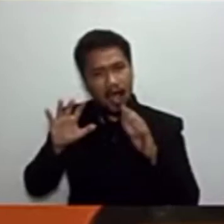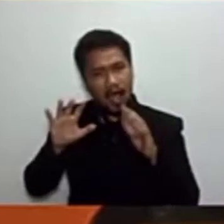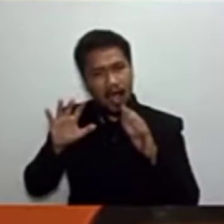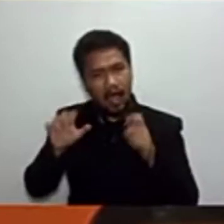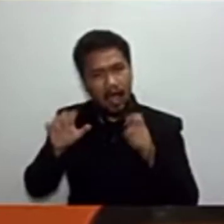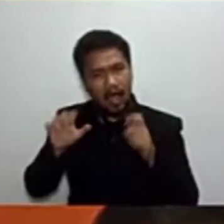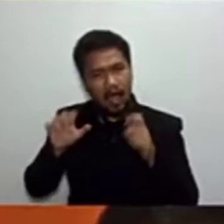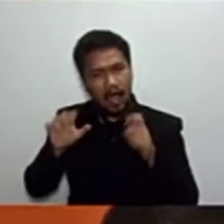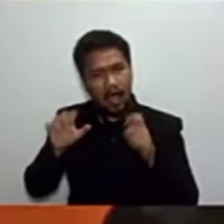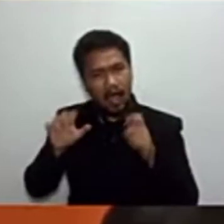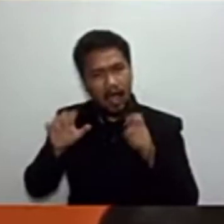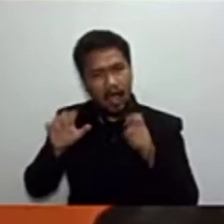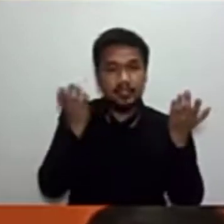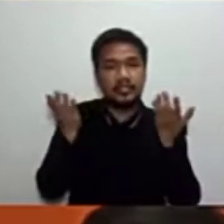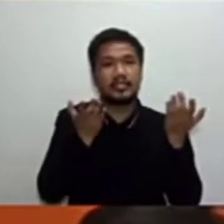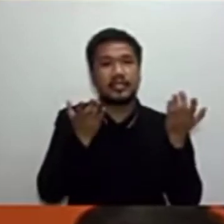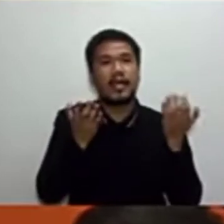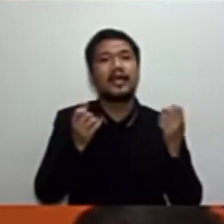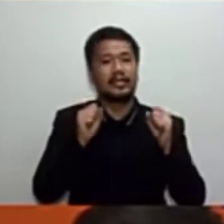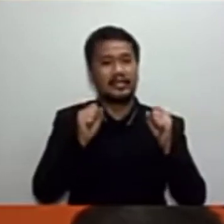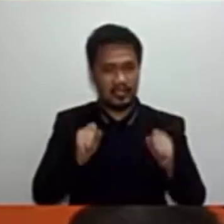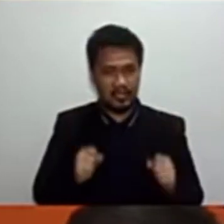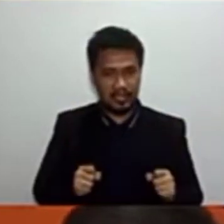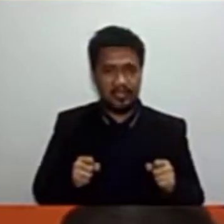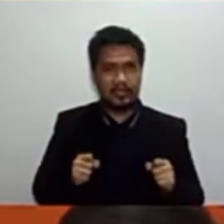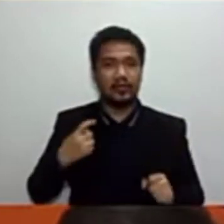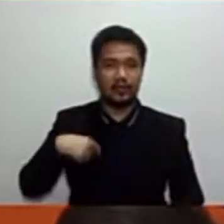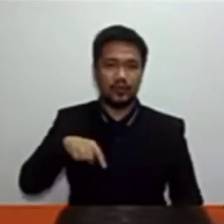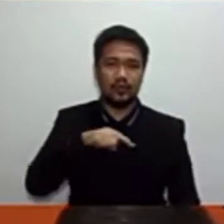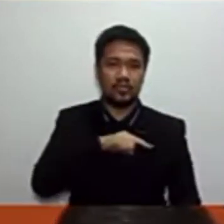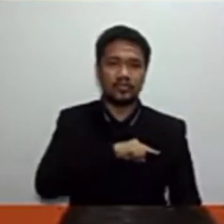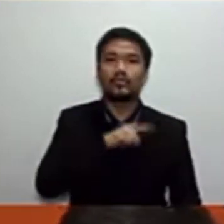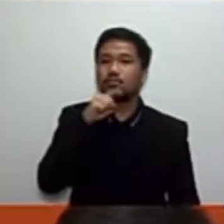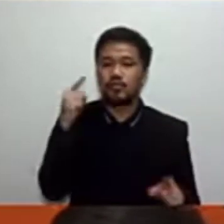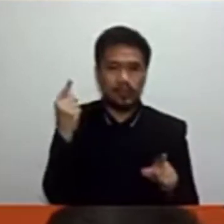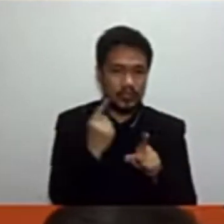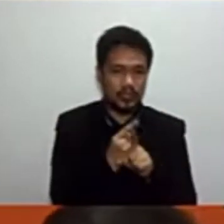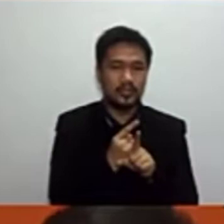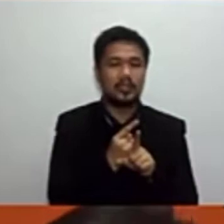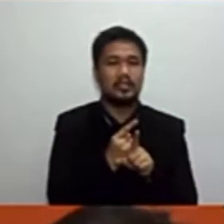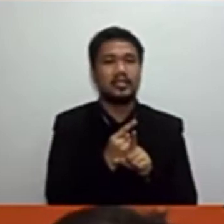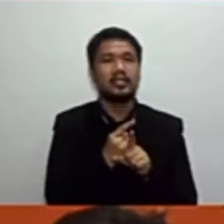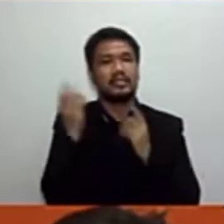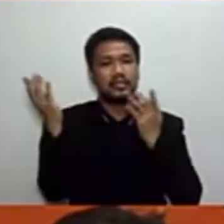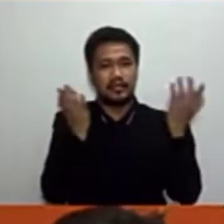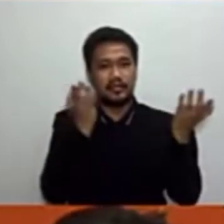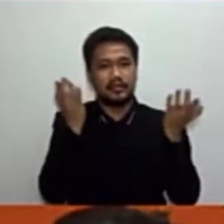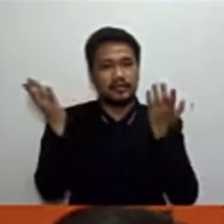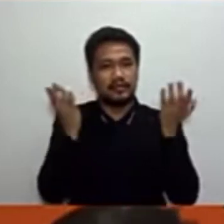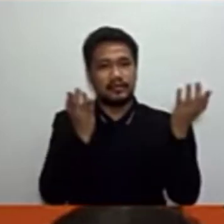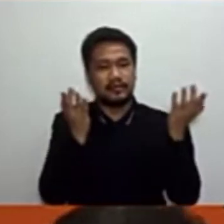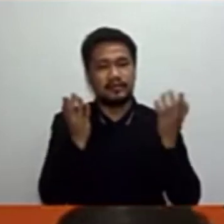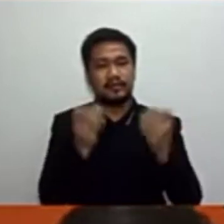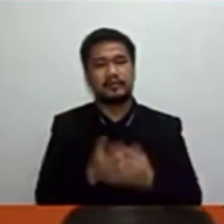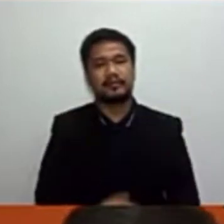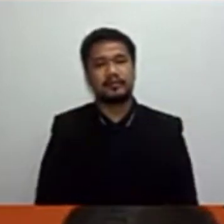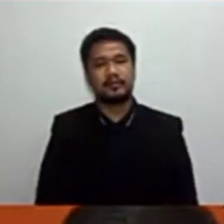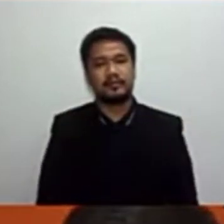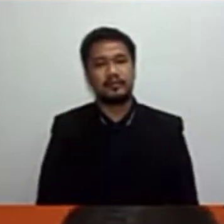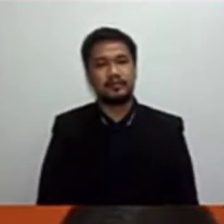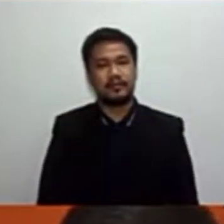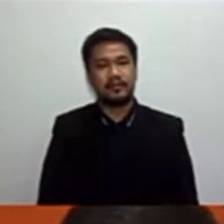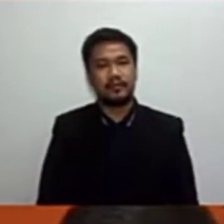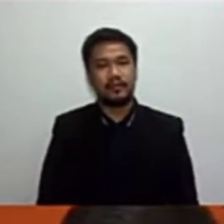sarili, doon lamang tayo tunay na naglilingkod. Wala